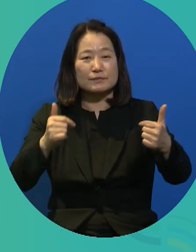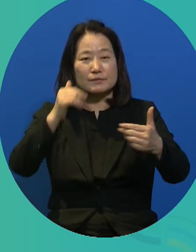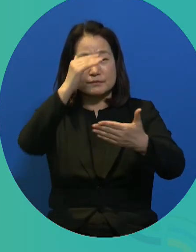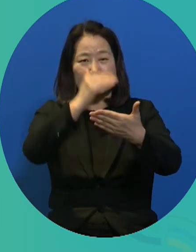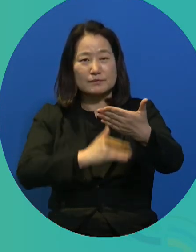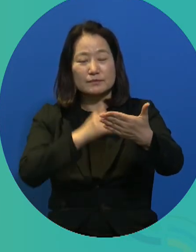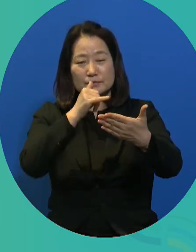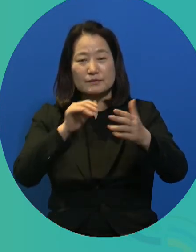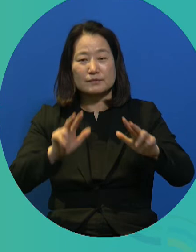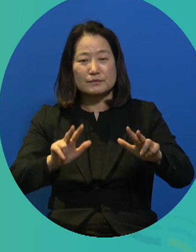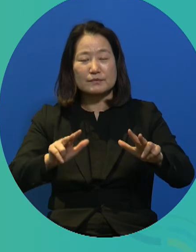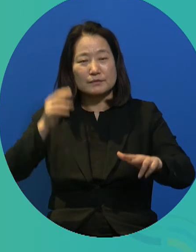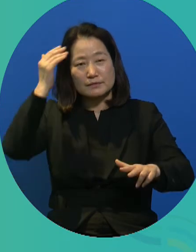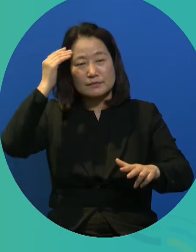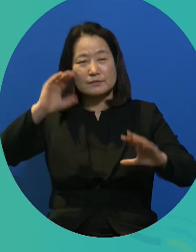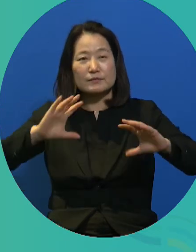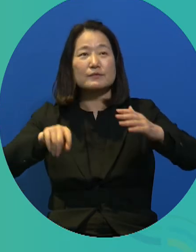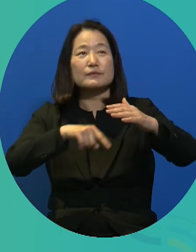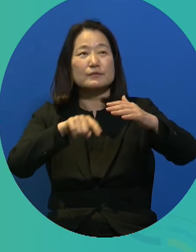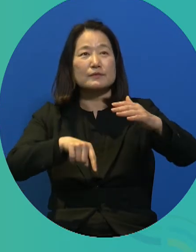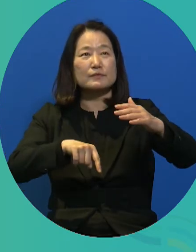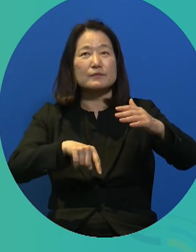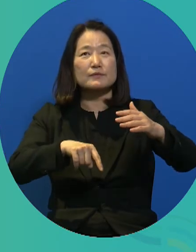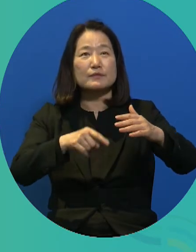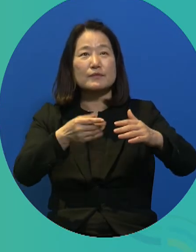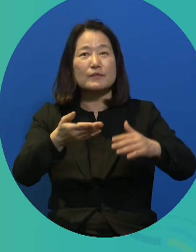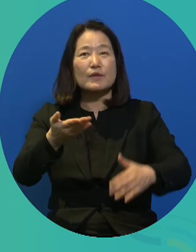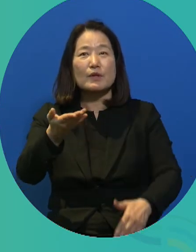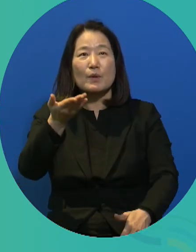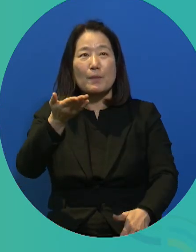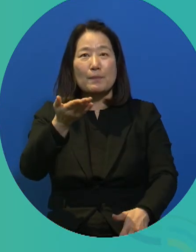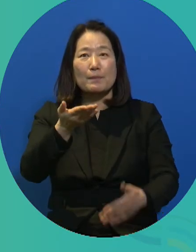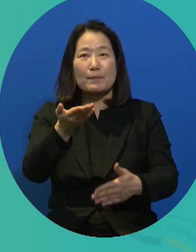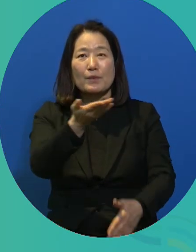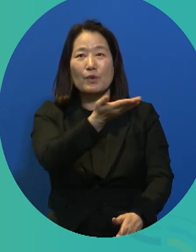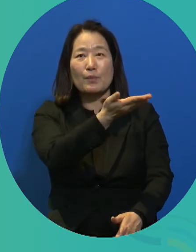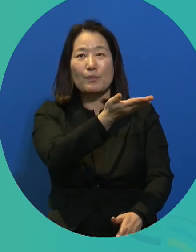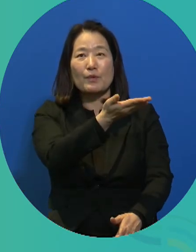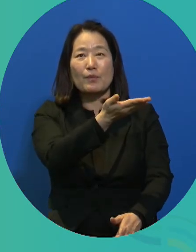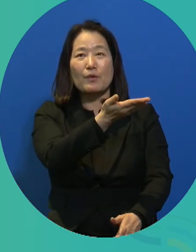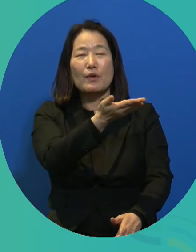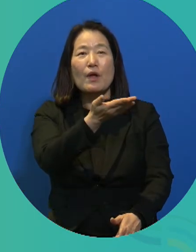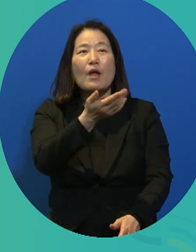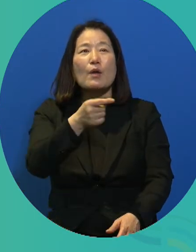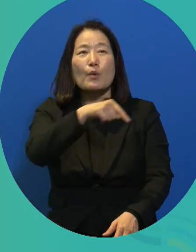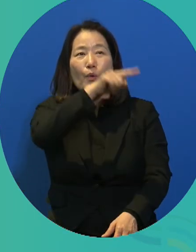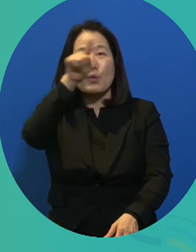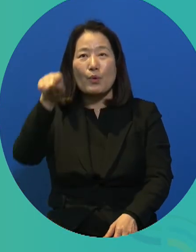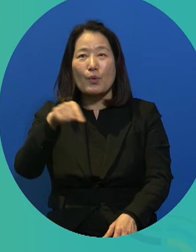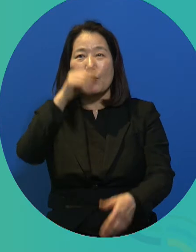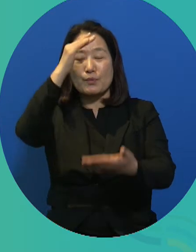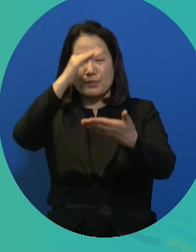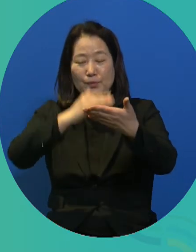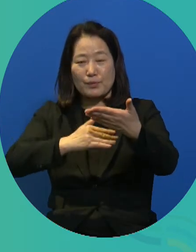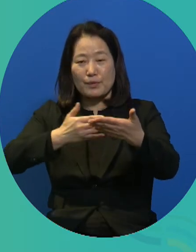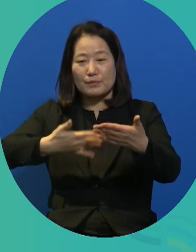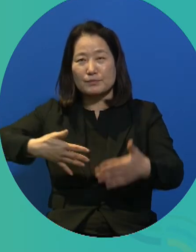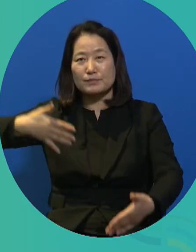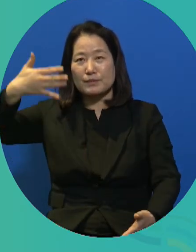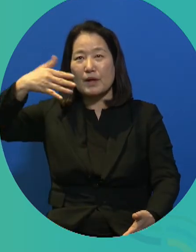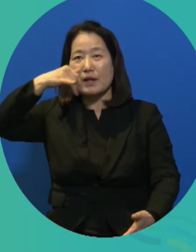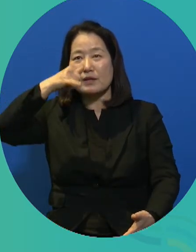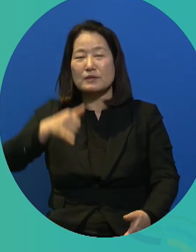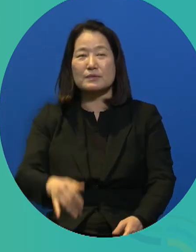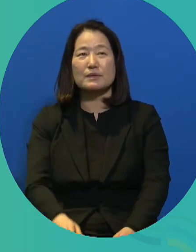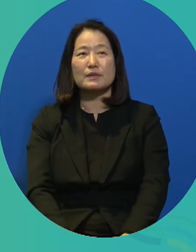현재 우리나라의 절차는 이 정도입니다. 이제 국가인권위원회 진정제도가 있고요. 국가인권위원회는 장애인